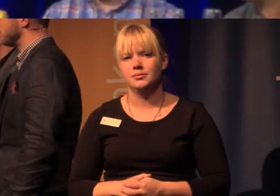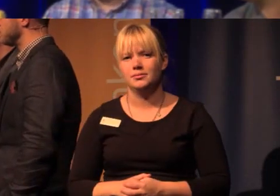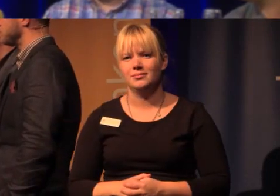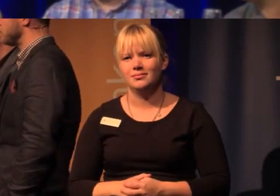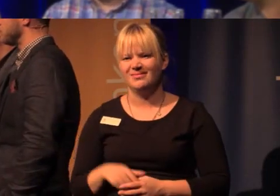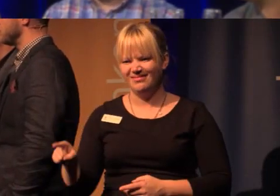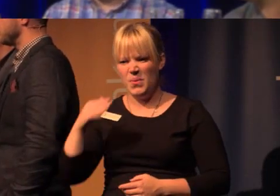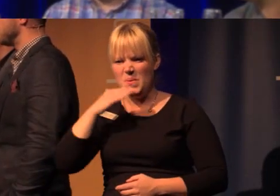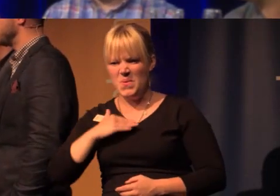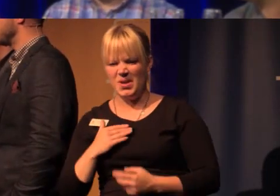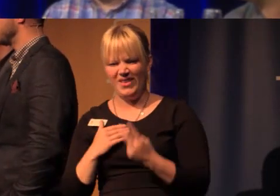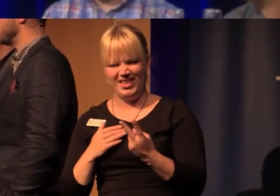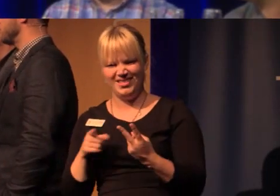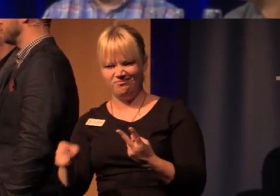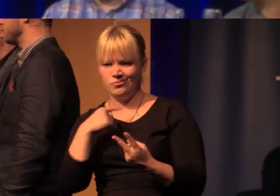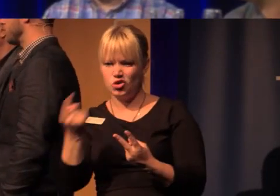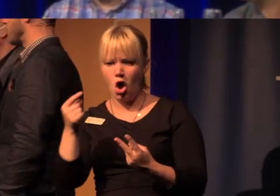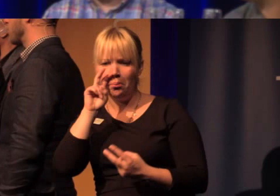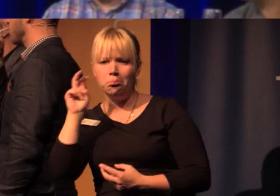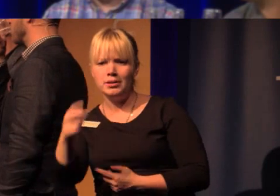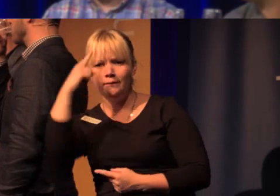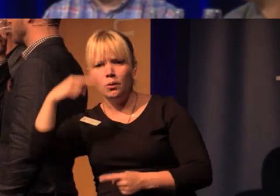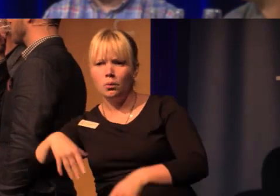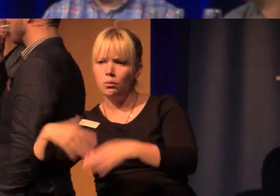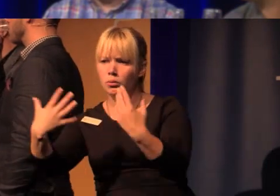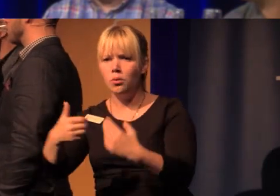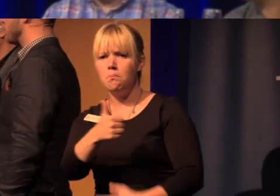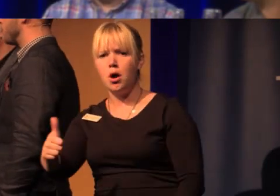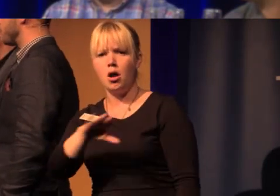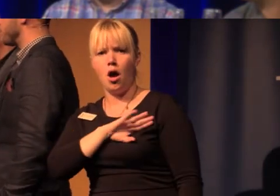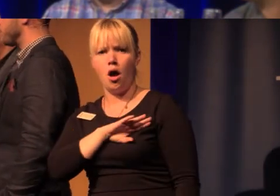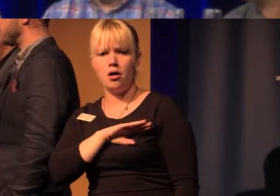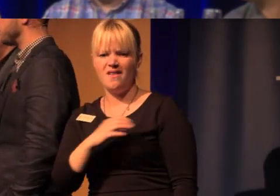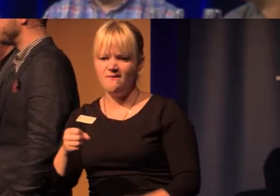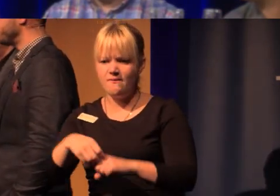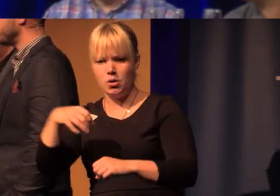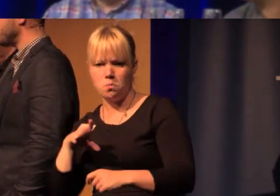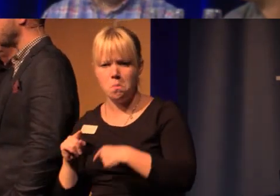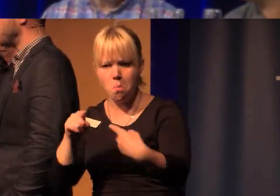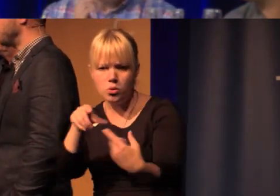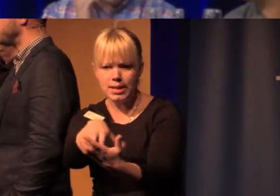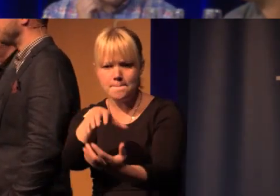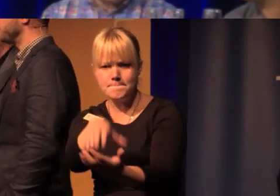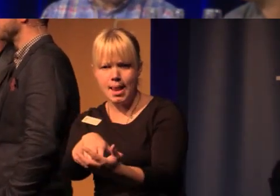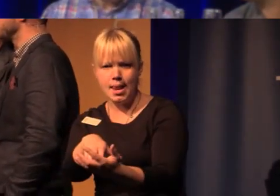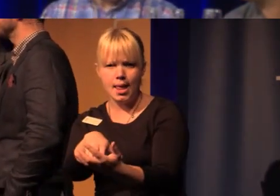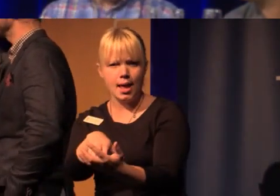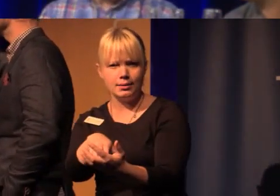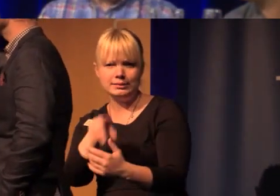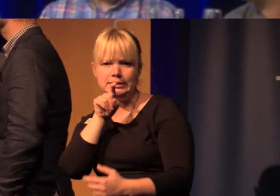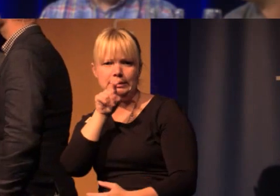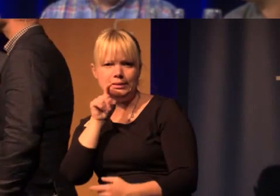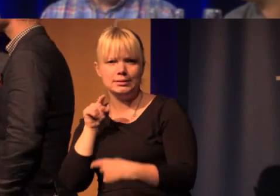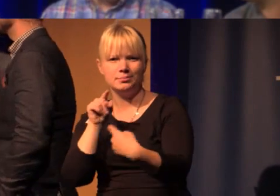perspektivet som Ung Vänster för fram om att kulturen bara är ett värde ifall den är samhällskritisk och provocerande. Både fin och